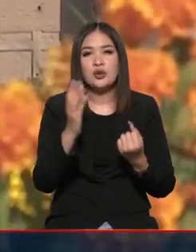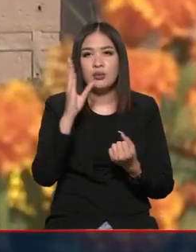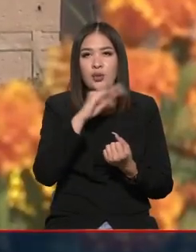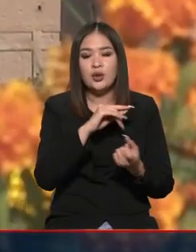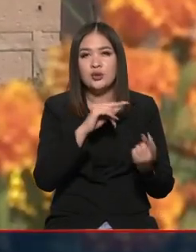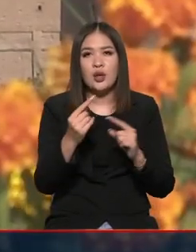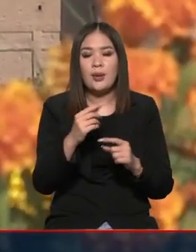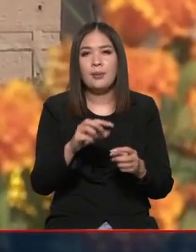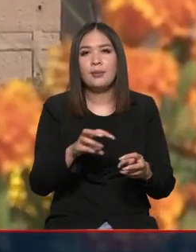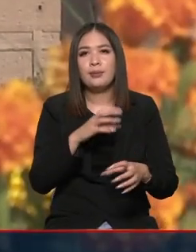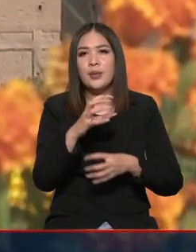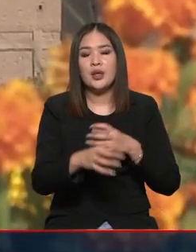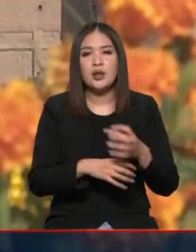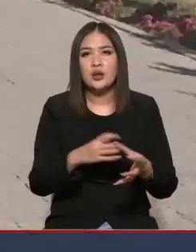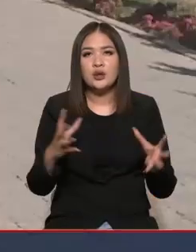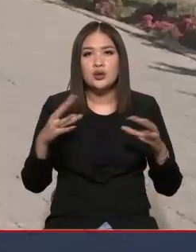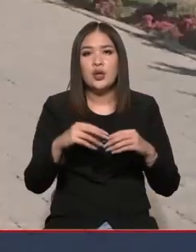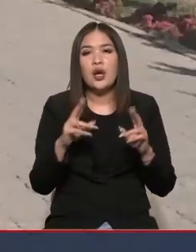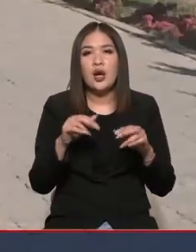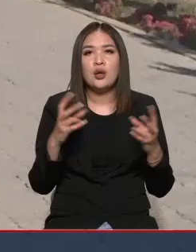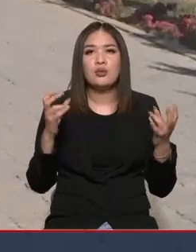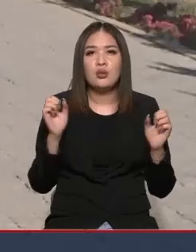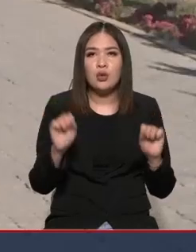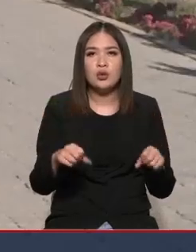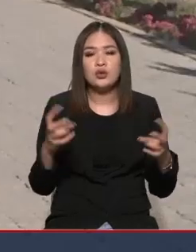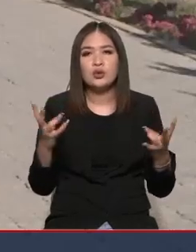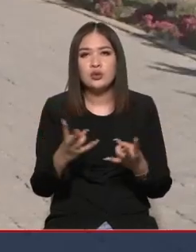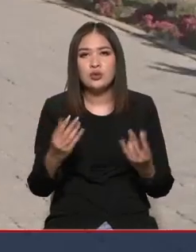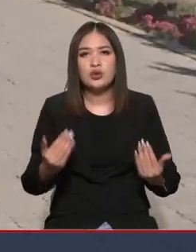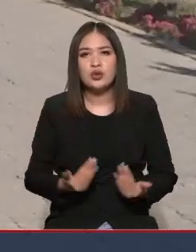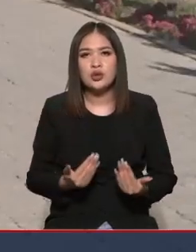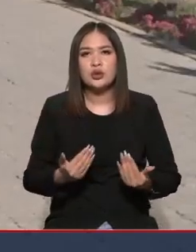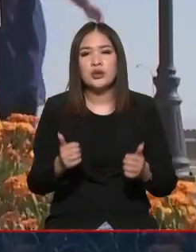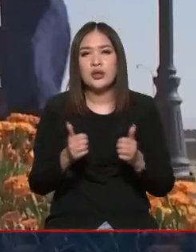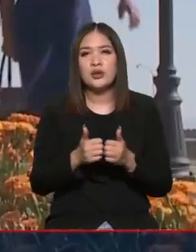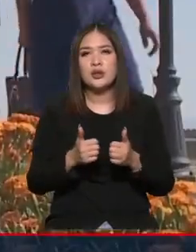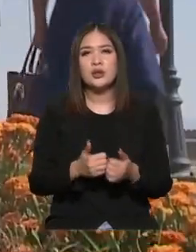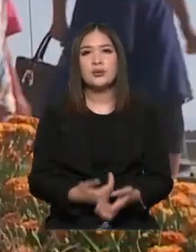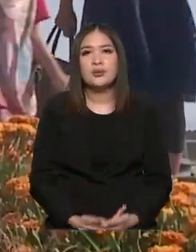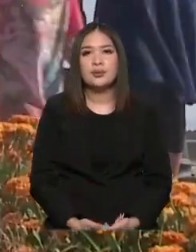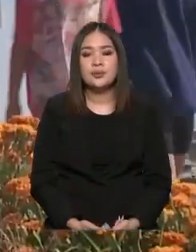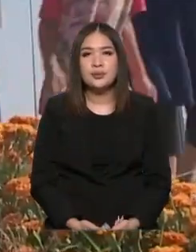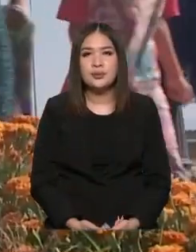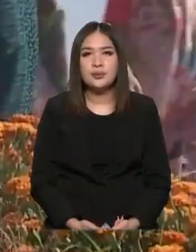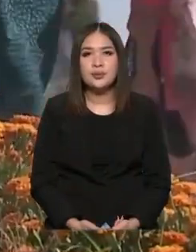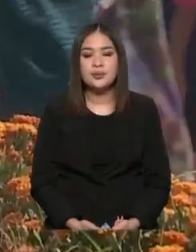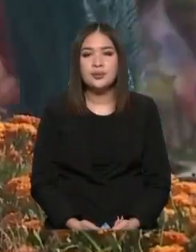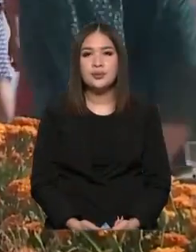всему мировому сообществу, как можно и нужно жить соседям. Азиза Закумбаева, Кужебек Аханов, Жибек Жола.